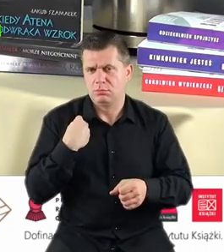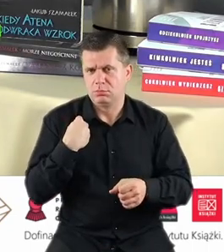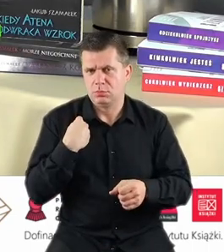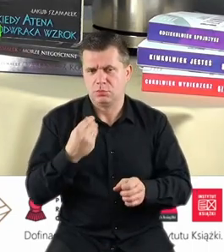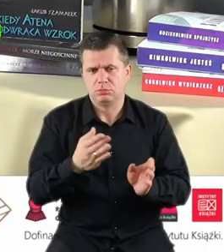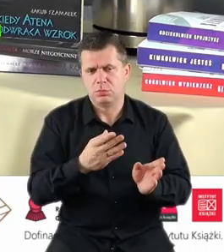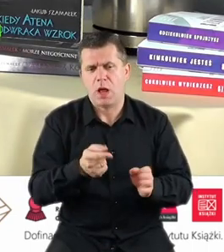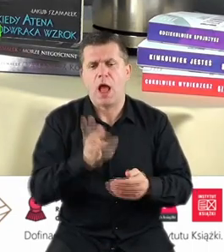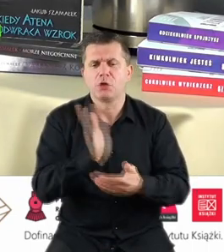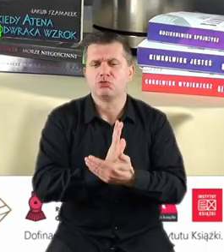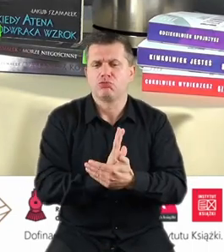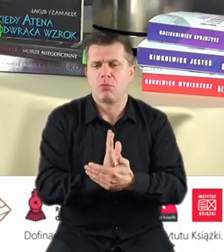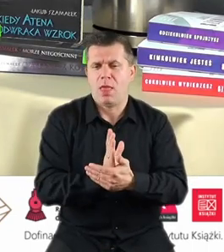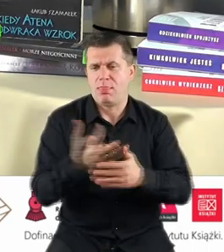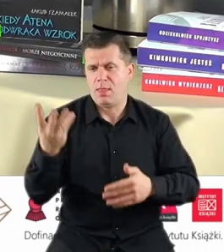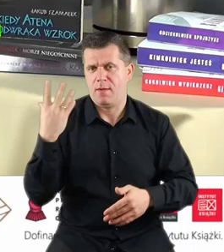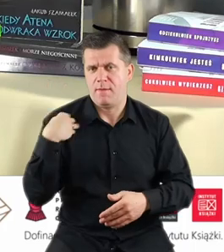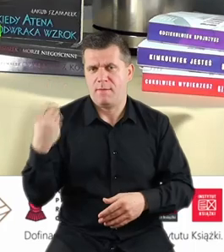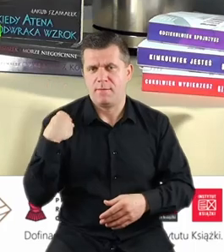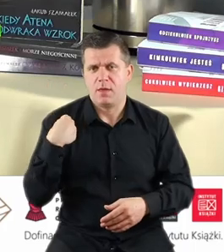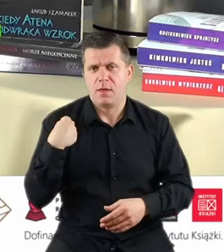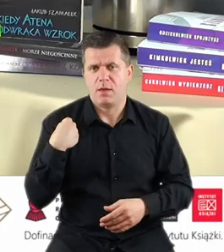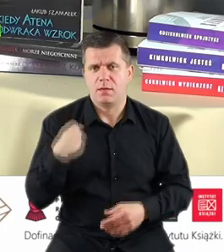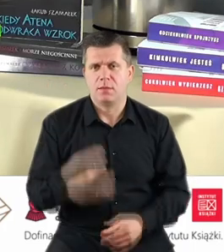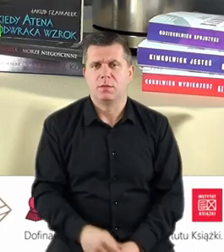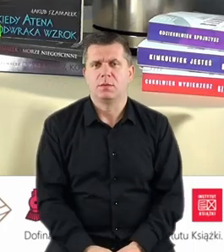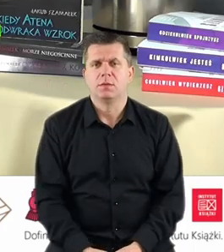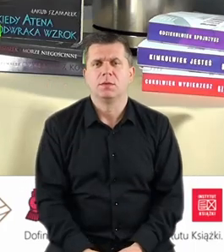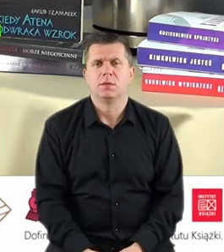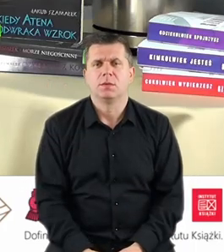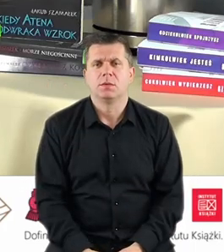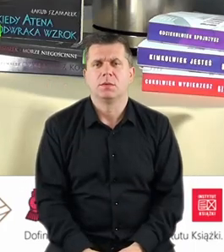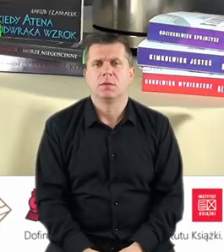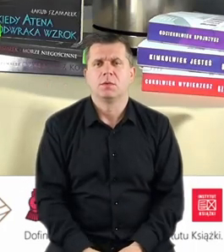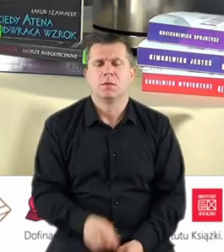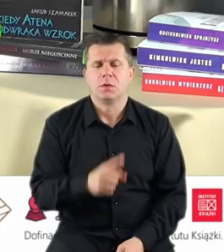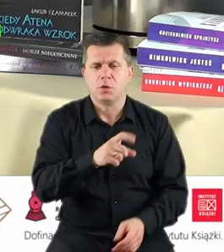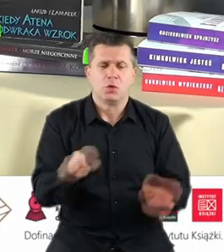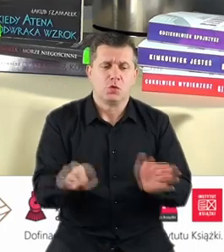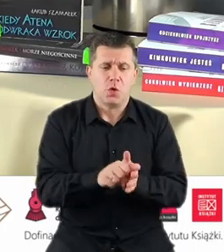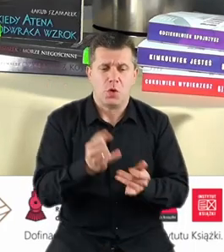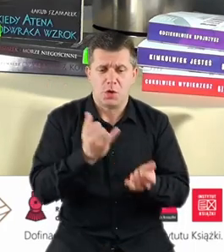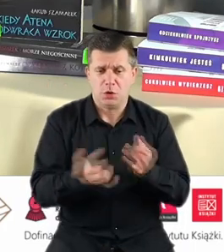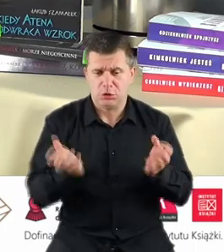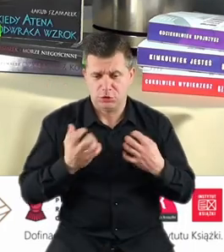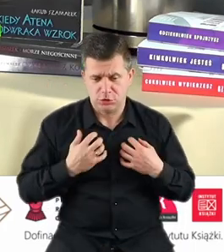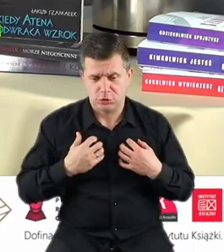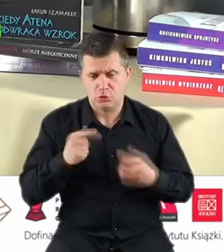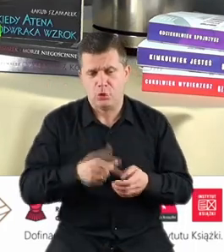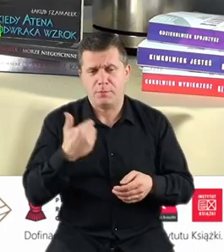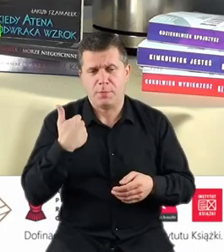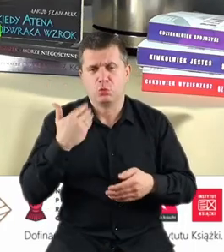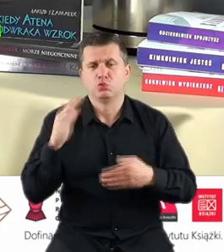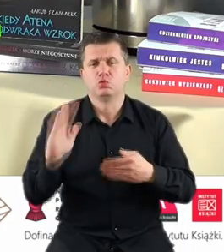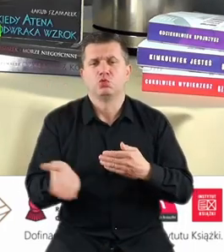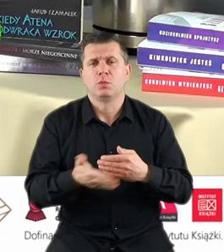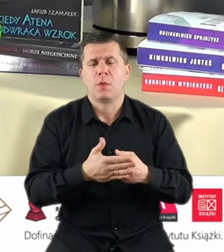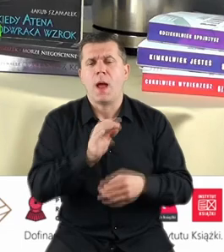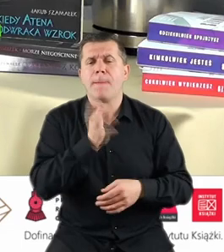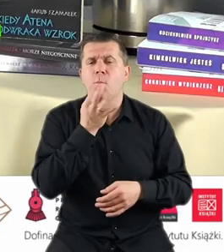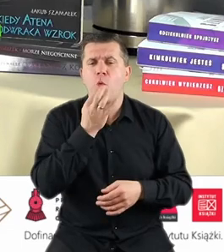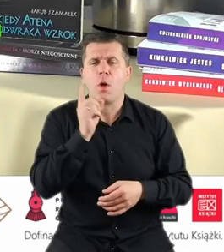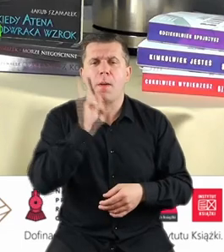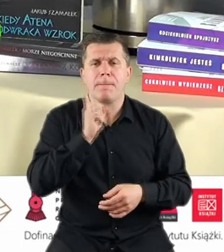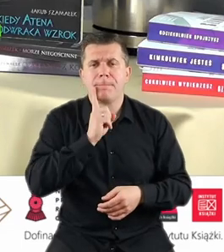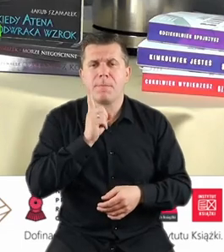wieku? A przy średniej wieku pewnie niewiele większej, czyli jak ktoś dożywał tej 30, to brał ślub, ale też jakby młodzi